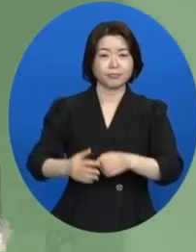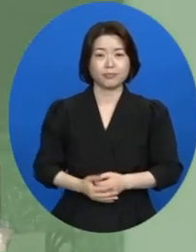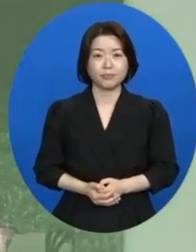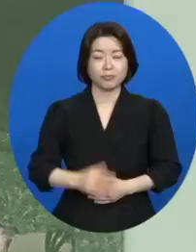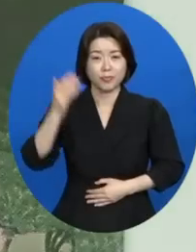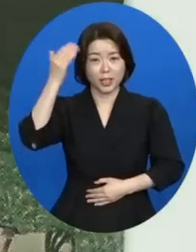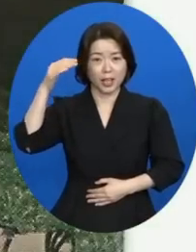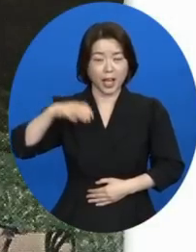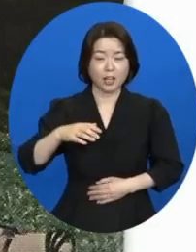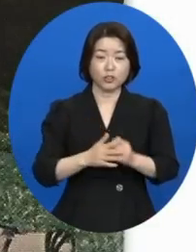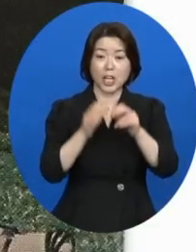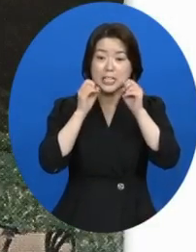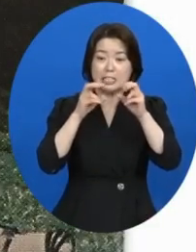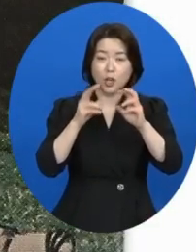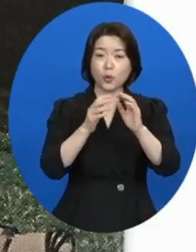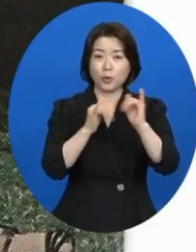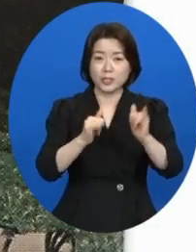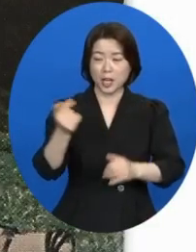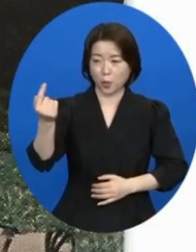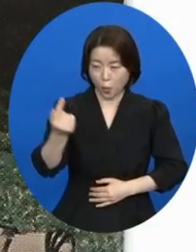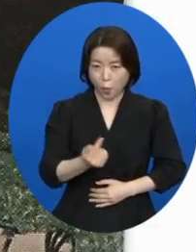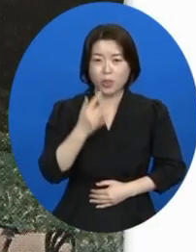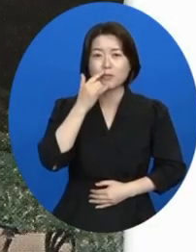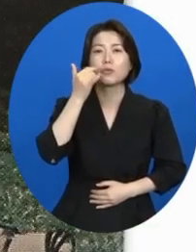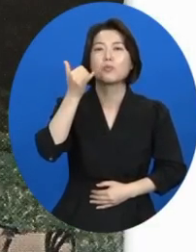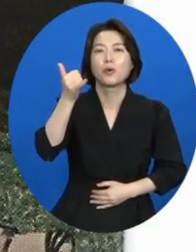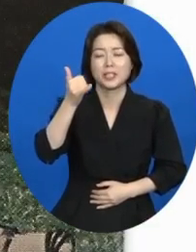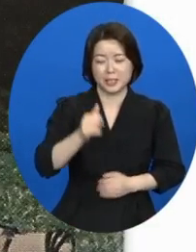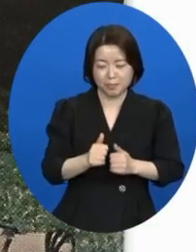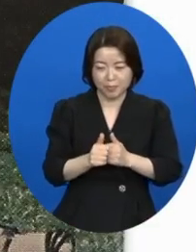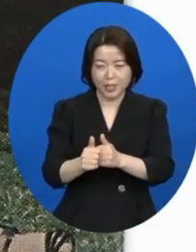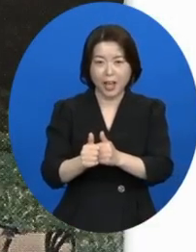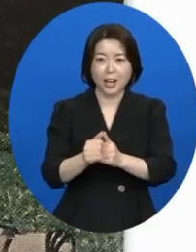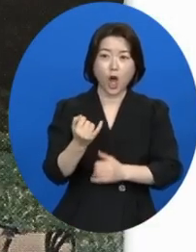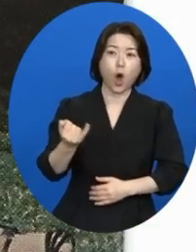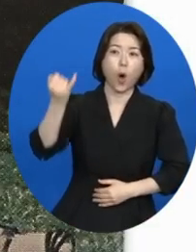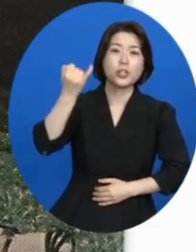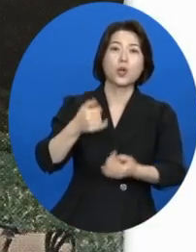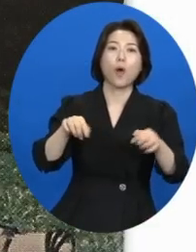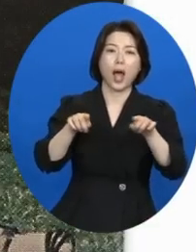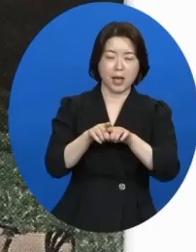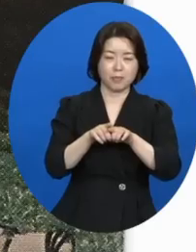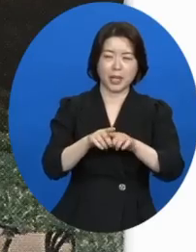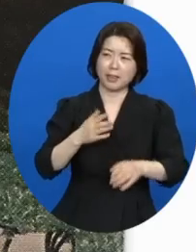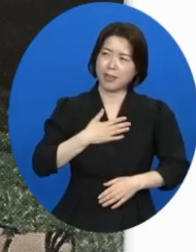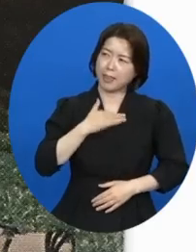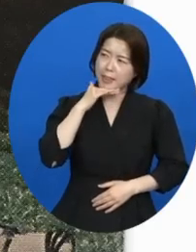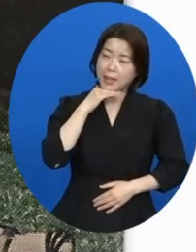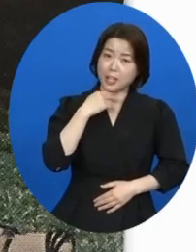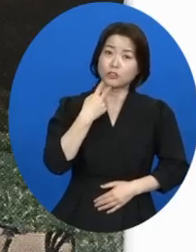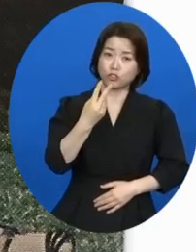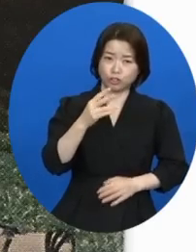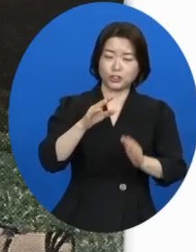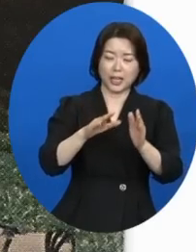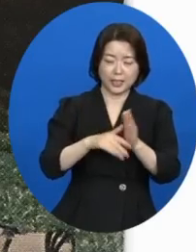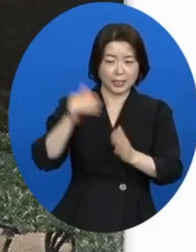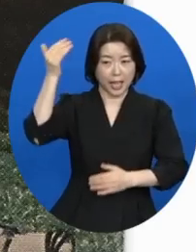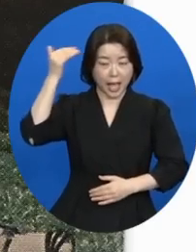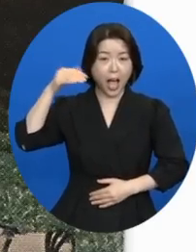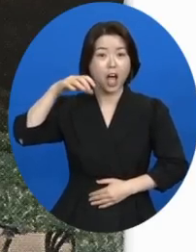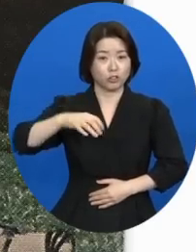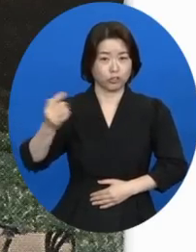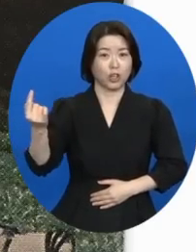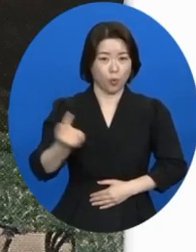한국에 선교사로 오신 아버지 어머니를 따라 언니와 함께 만 2세에 한국에 왔고